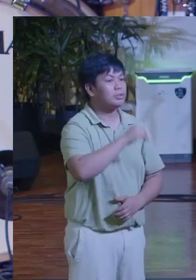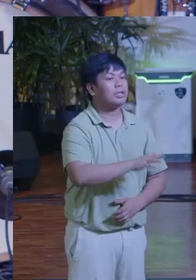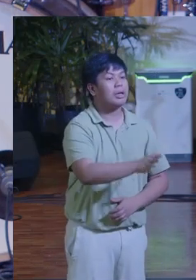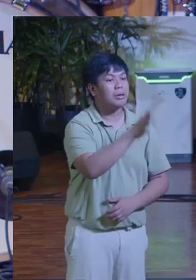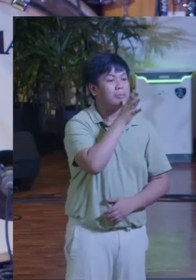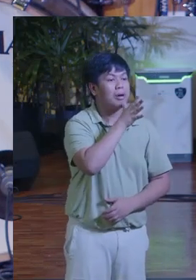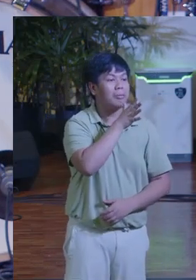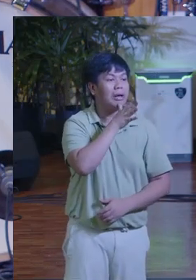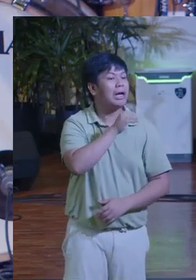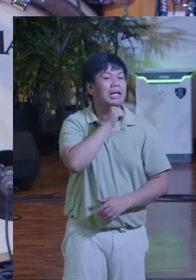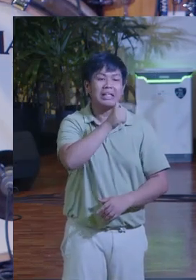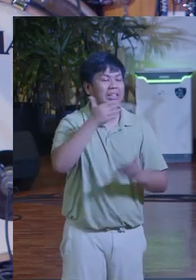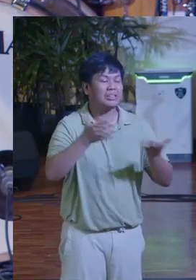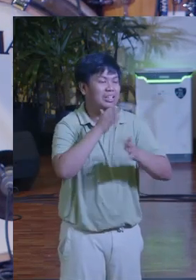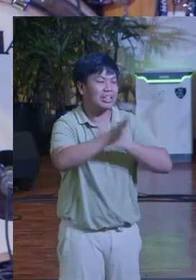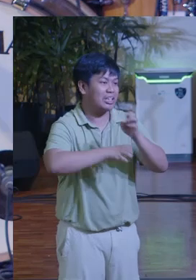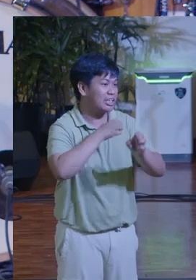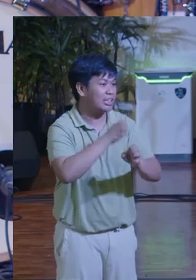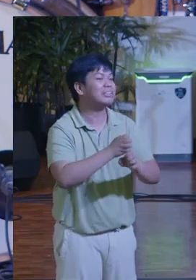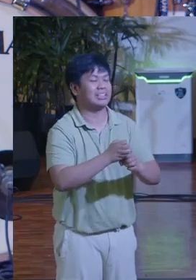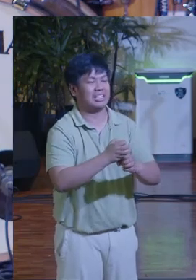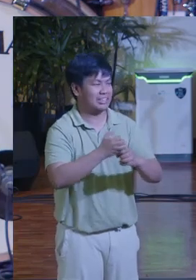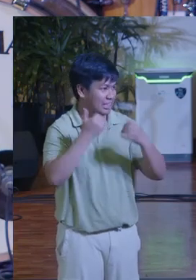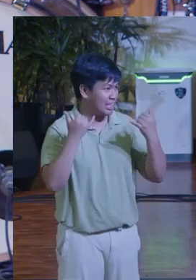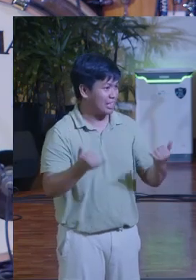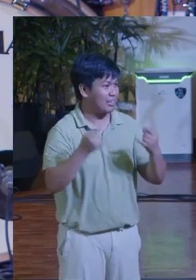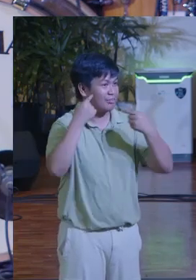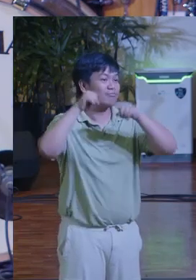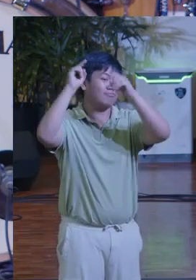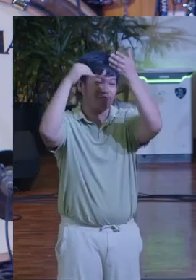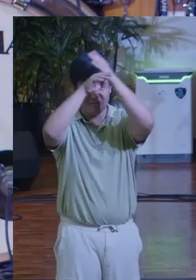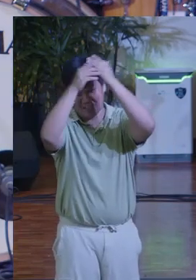nasa kalagitnaan na siya ng kalwalhatian sa langit.